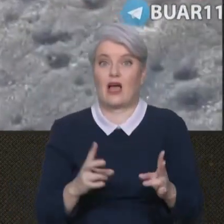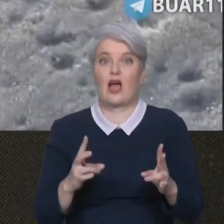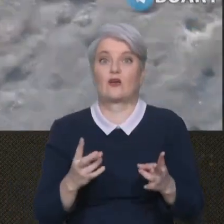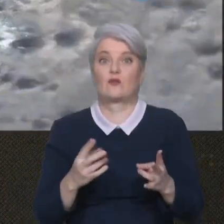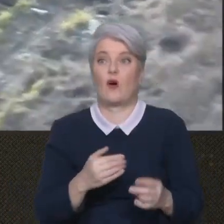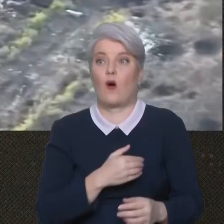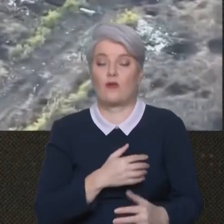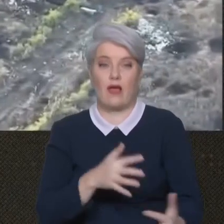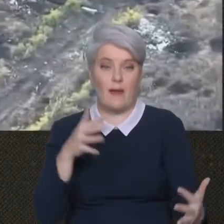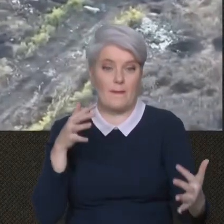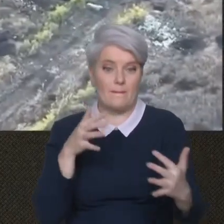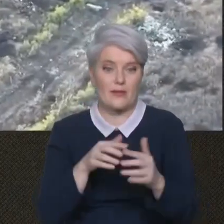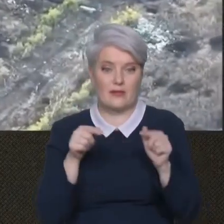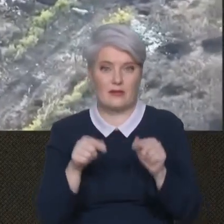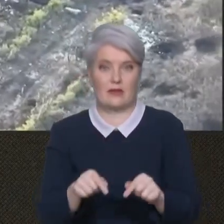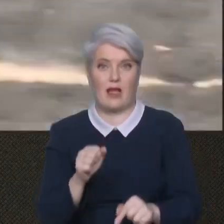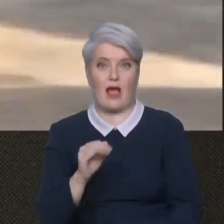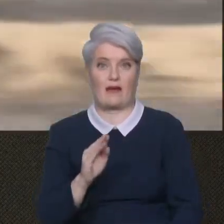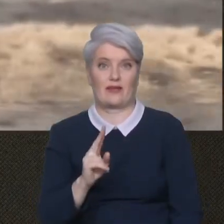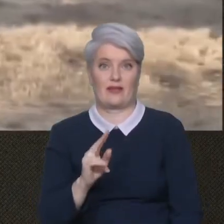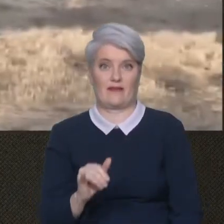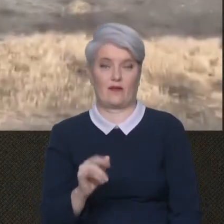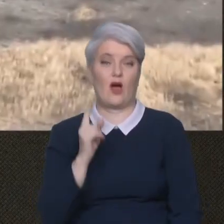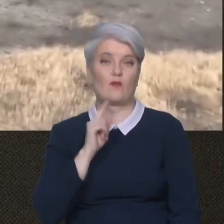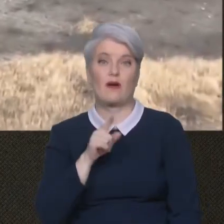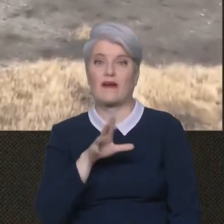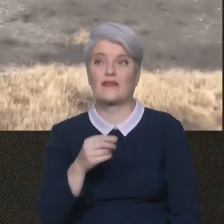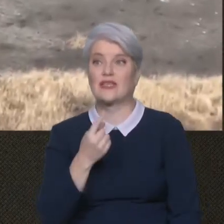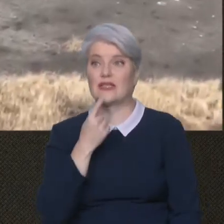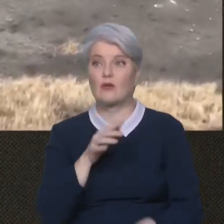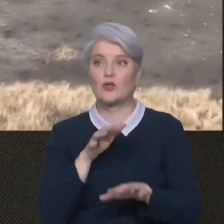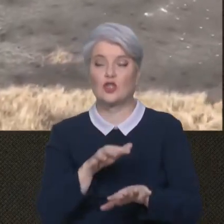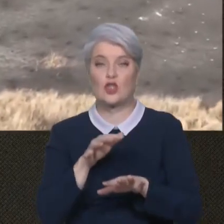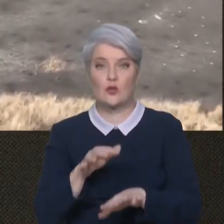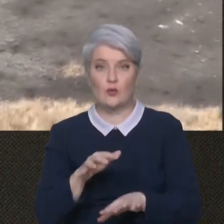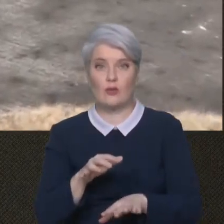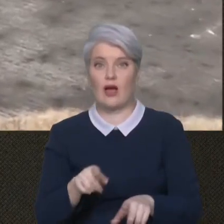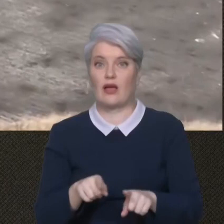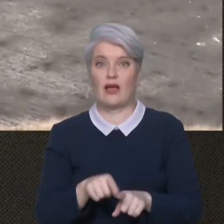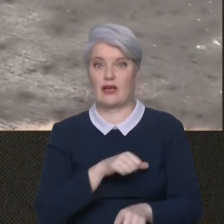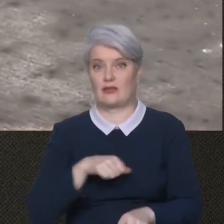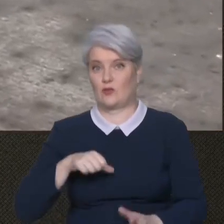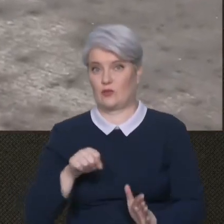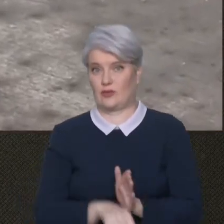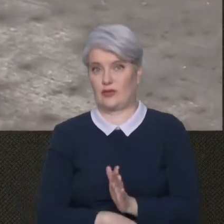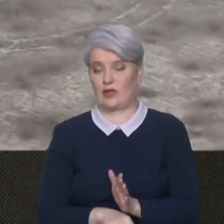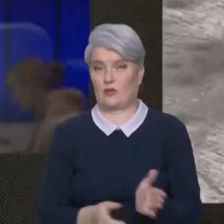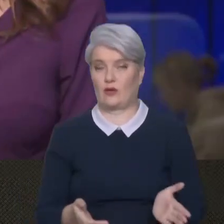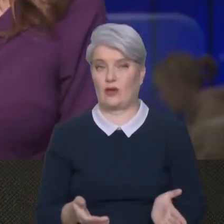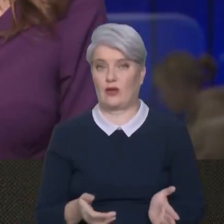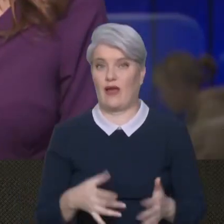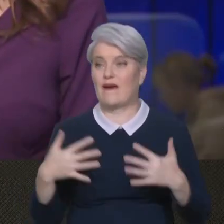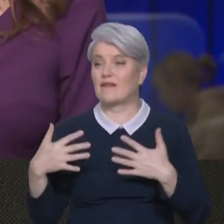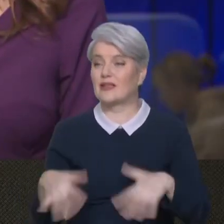словом саме об Авдіївку. Поки що всі їхні спроби штурмів для них виглядають, ну, доволі суїцидально. Це